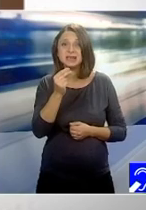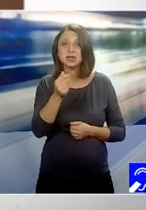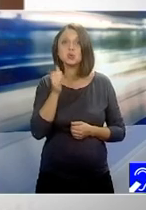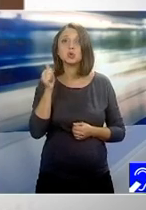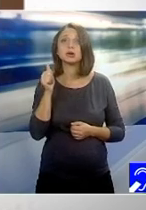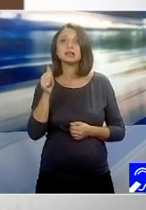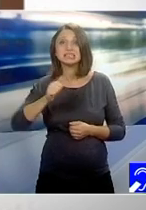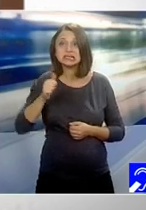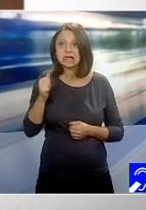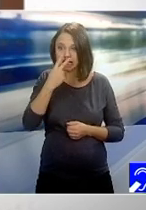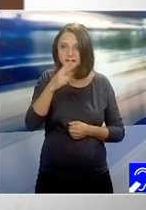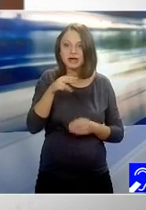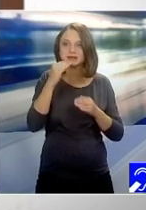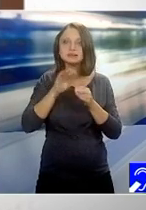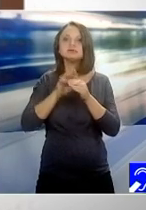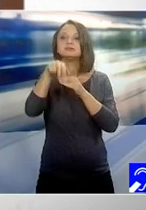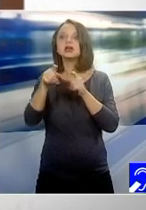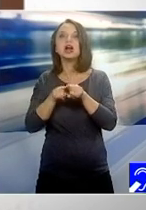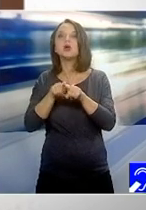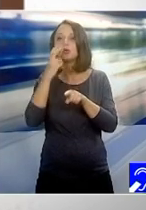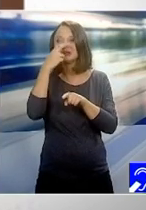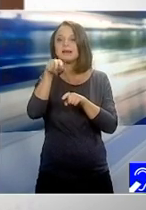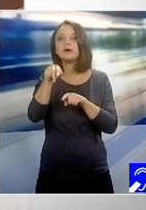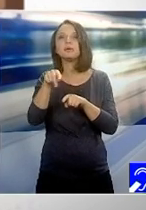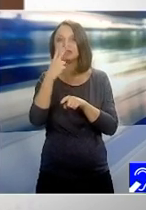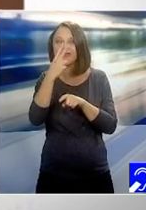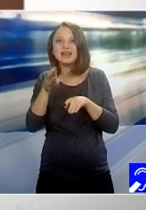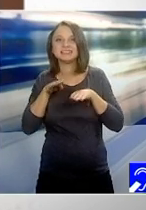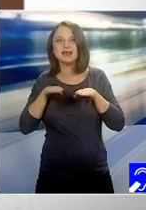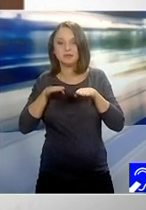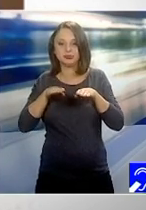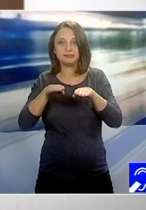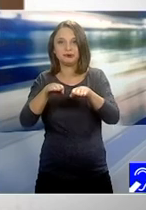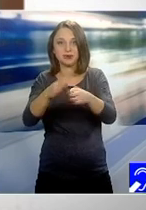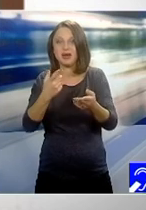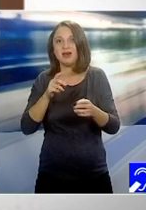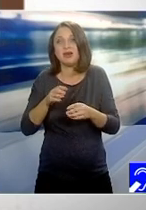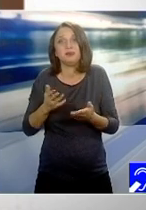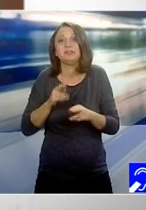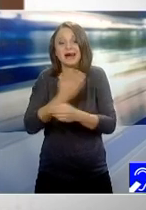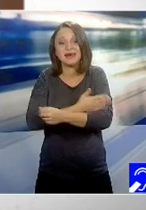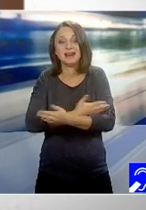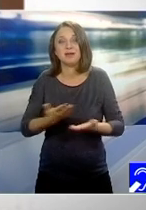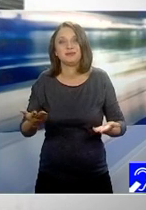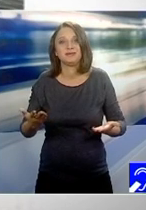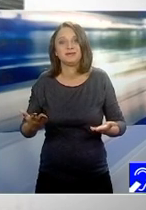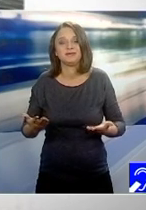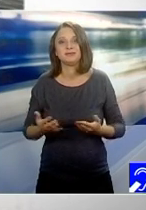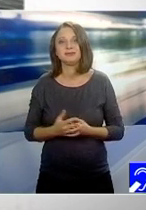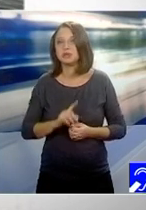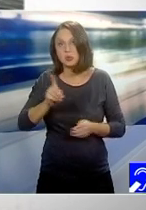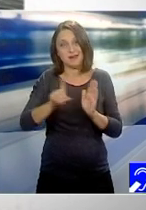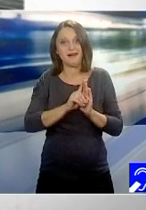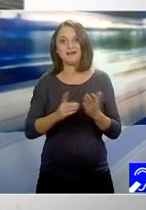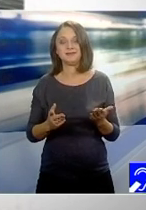curte. Nu funcționează. Nu dacă mai pentru că nu mai au cu ce. Nu mai au cu ce. De exemplu, trebuie să mergi câte 15 km să mai găsești ceva. E un